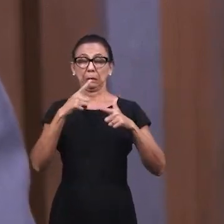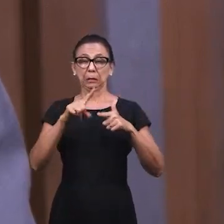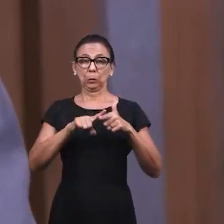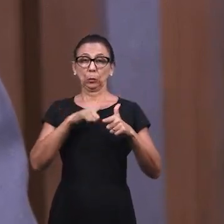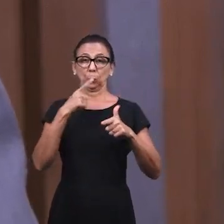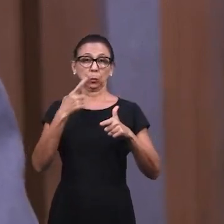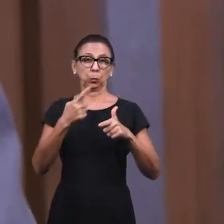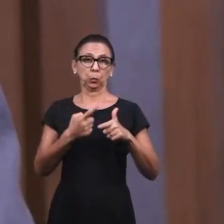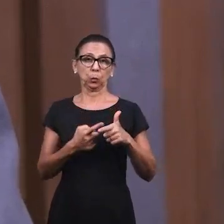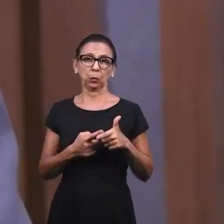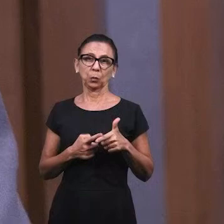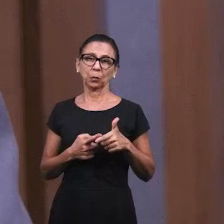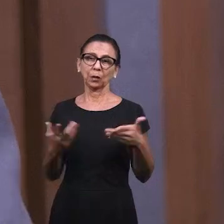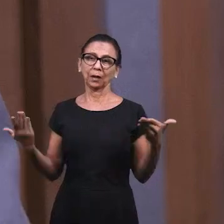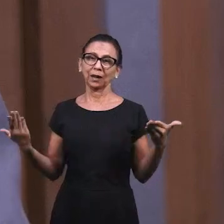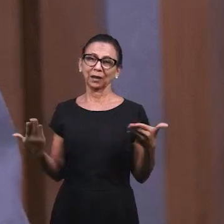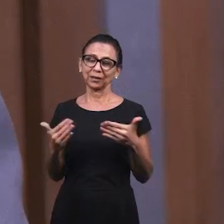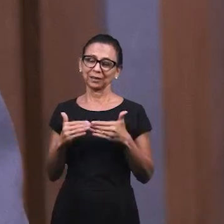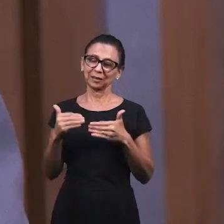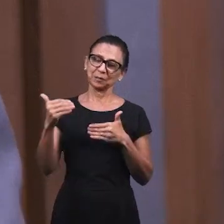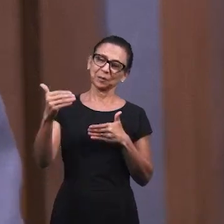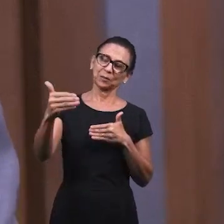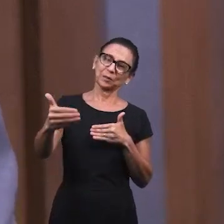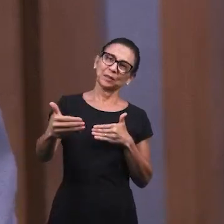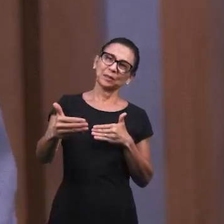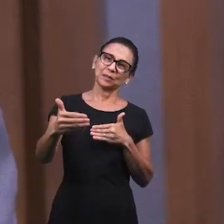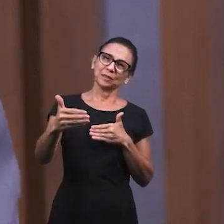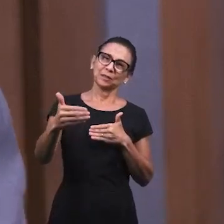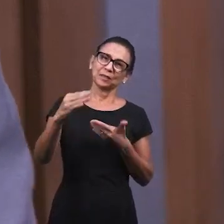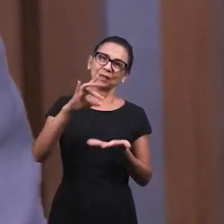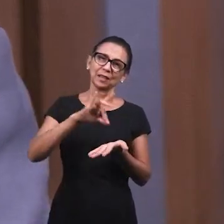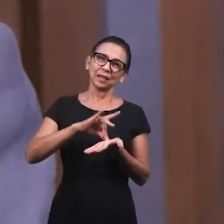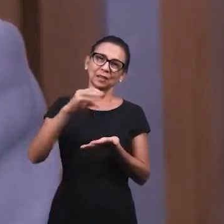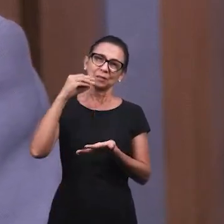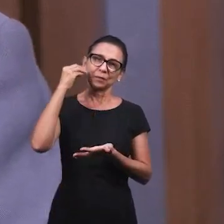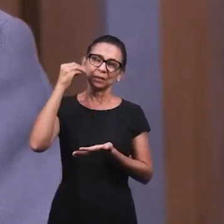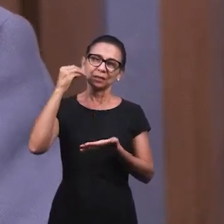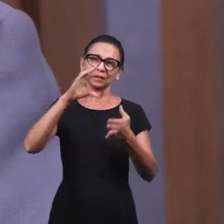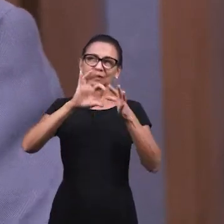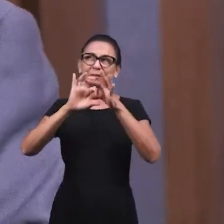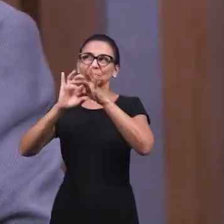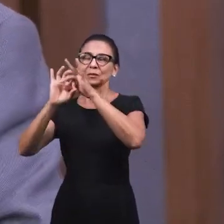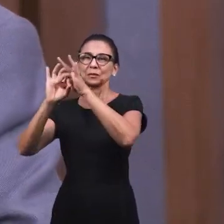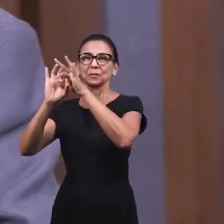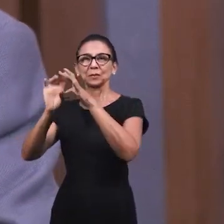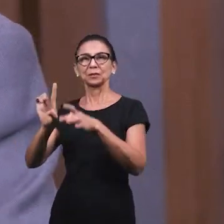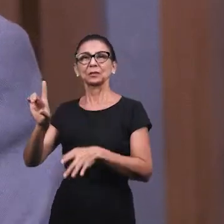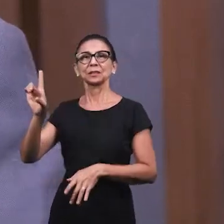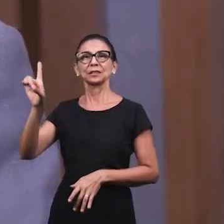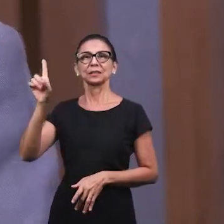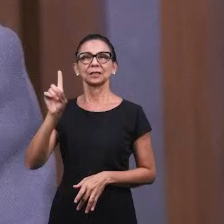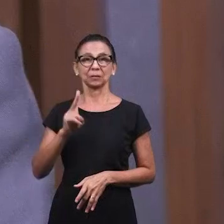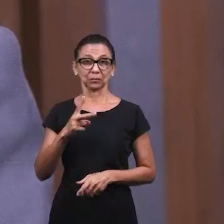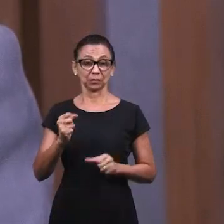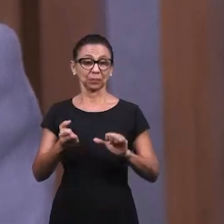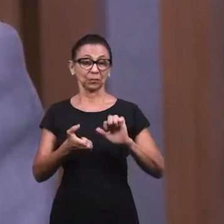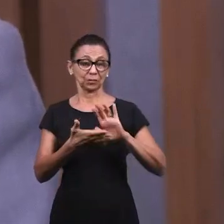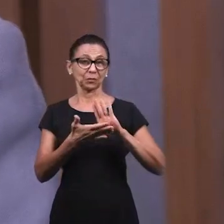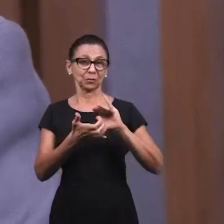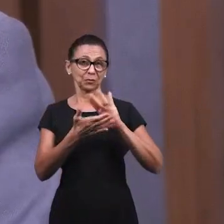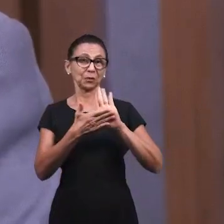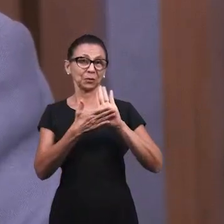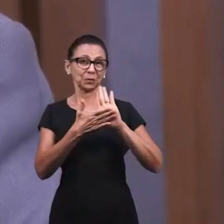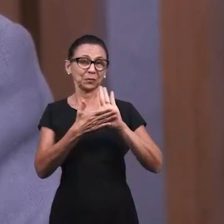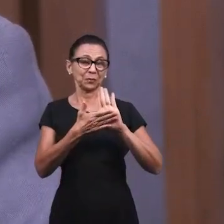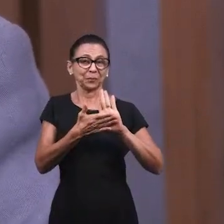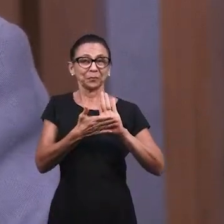problèmes. Nous passons à vivre l'expérience réelle de communion avec Dieu. Nous allons chanter la louange maintenant qui parle sur